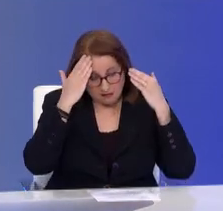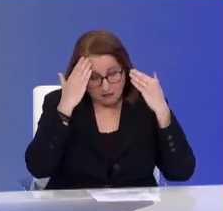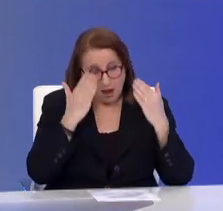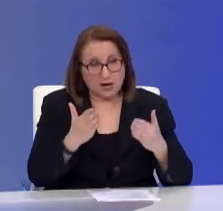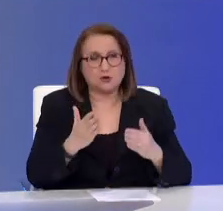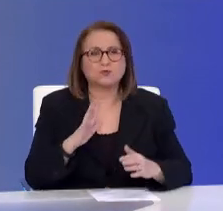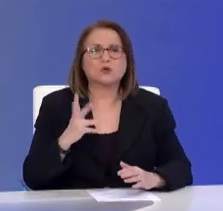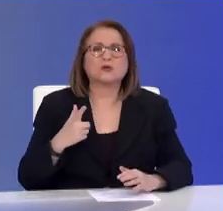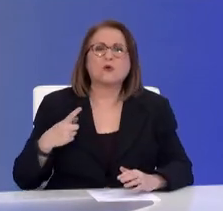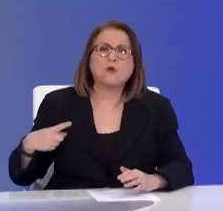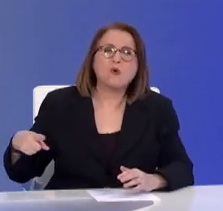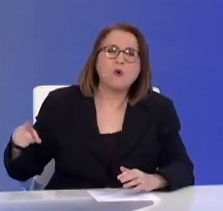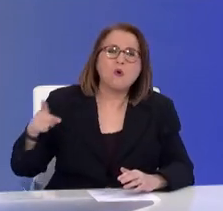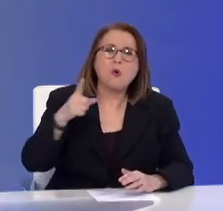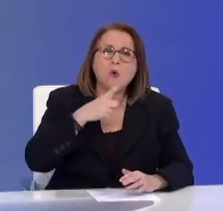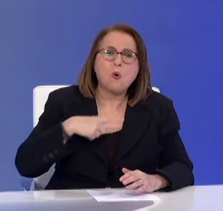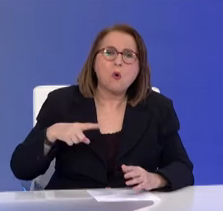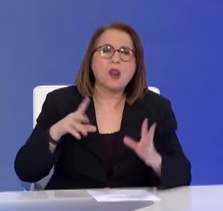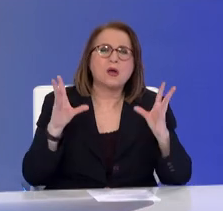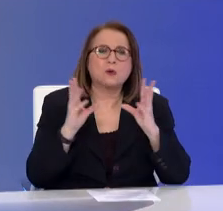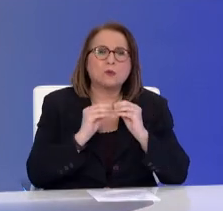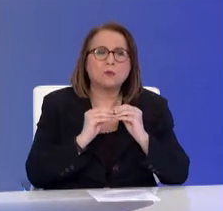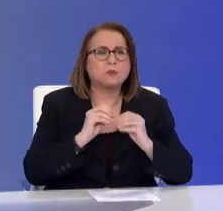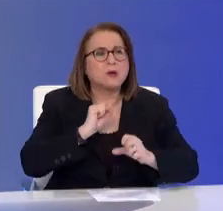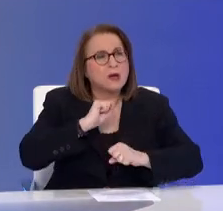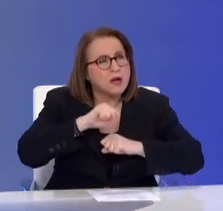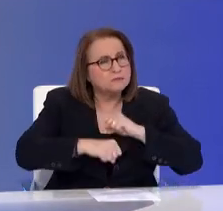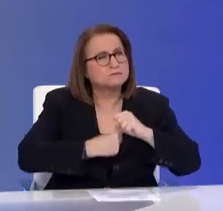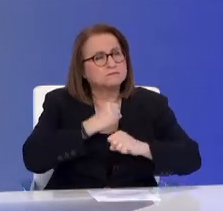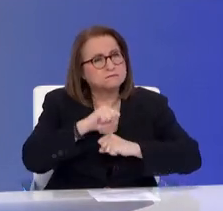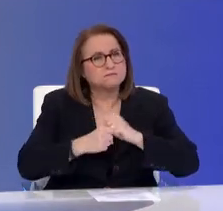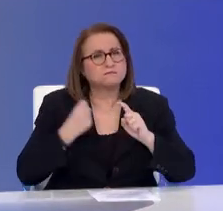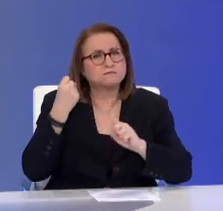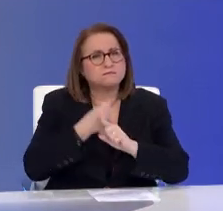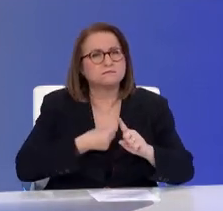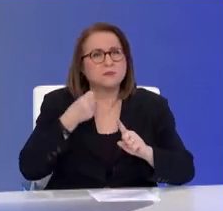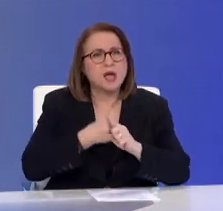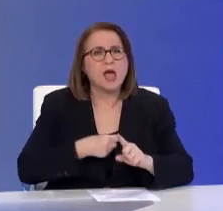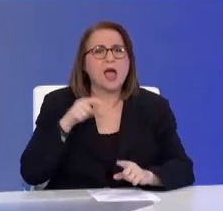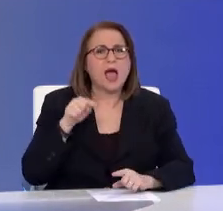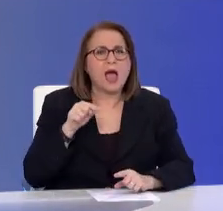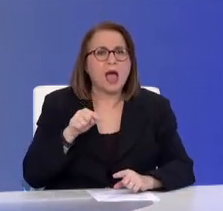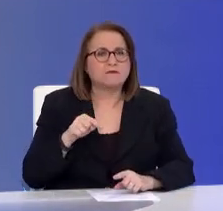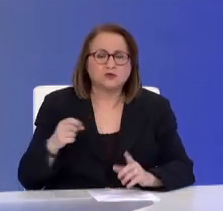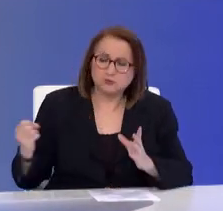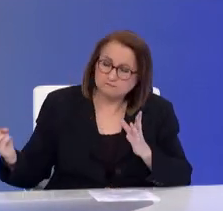η θέρμη τους για τον αγώνα δημιούργησε νέα πρότυπα